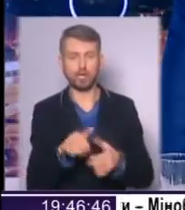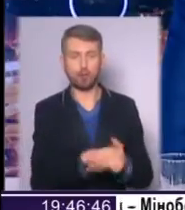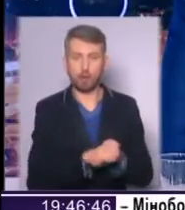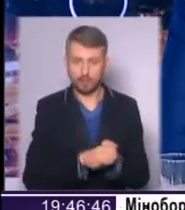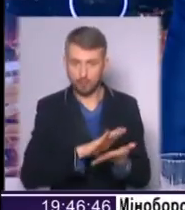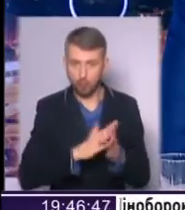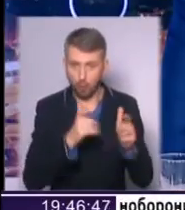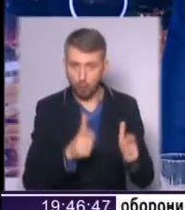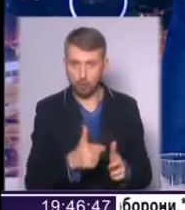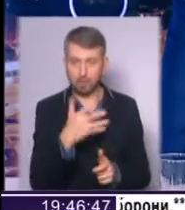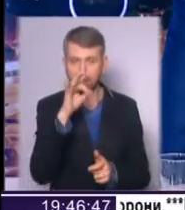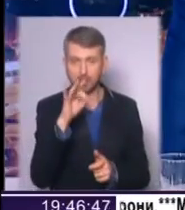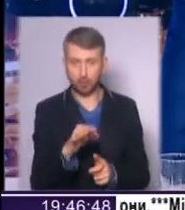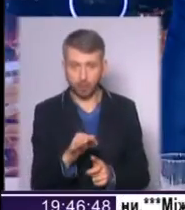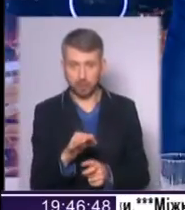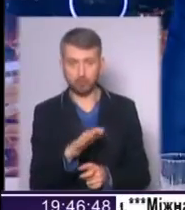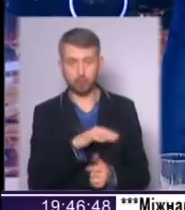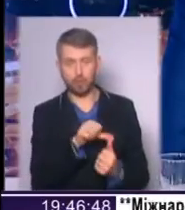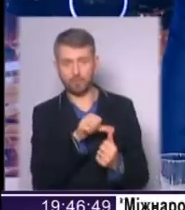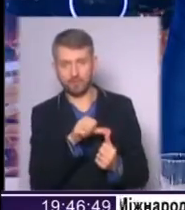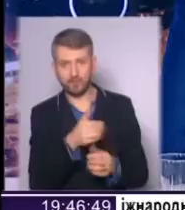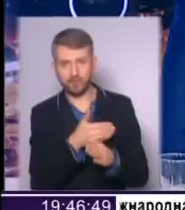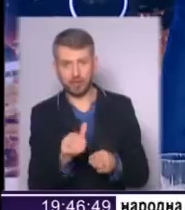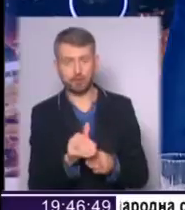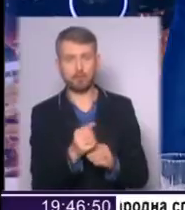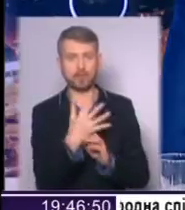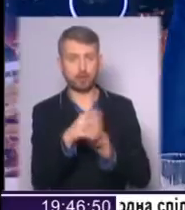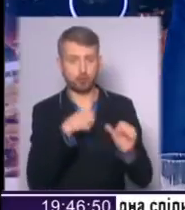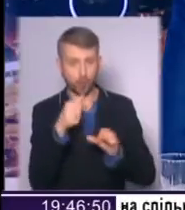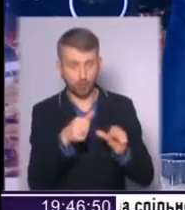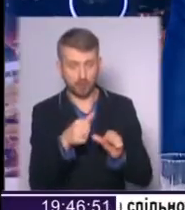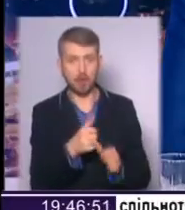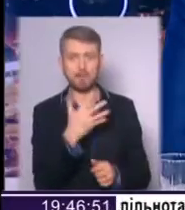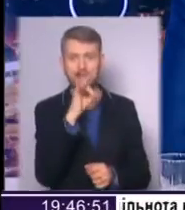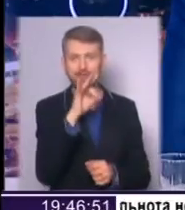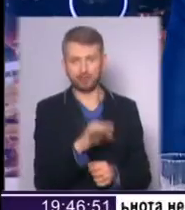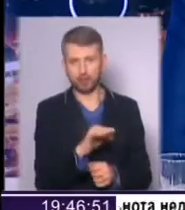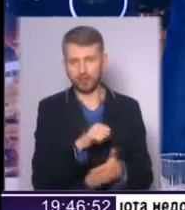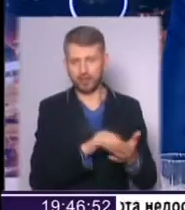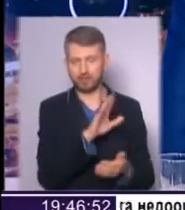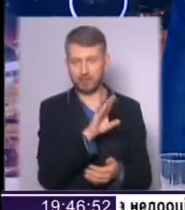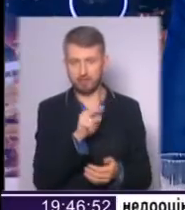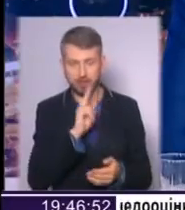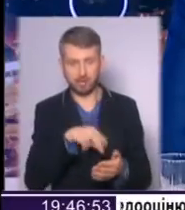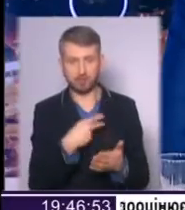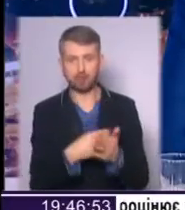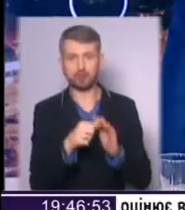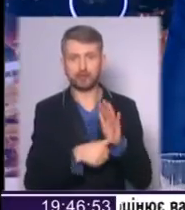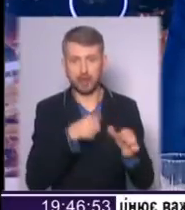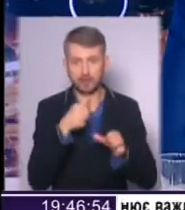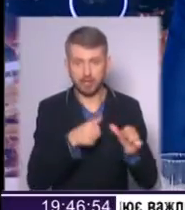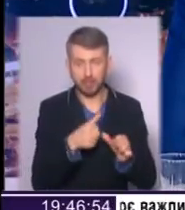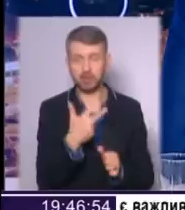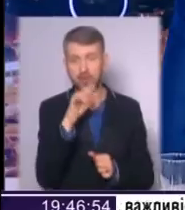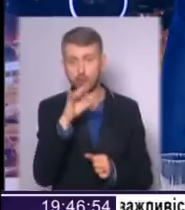угоду. 5% було виділено в 2015 році від ВВП, 5% передбачено на 2016 рік, 3% на